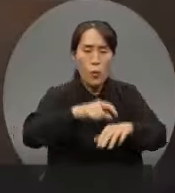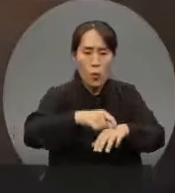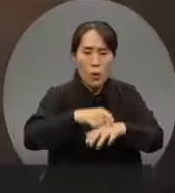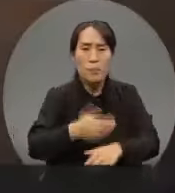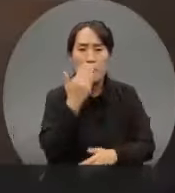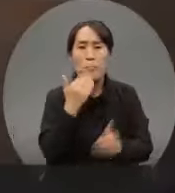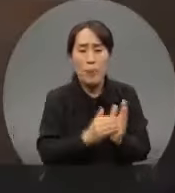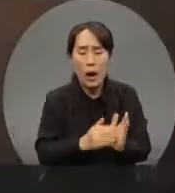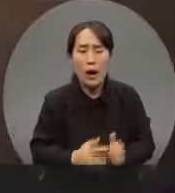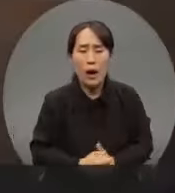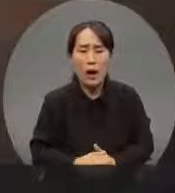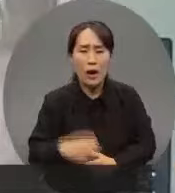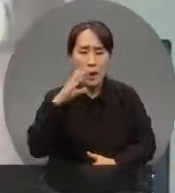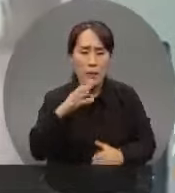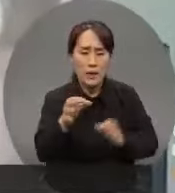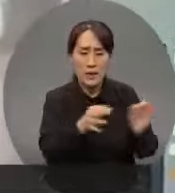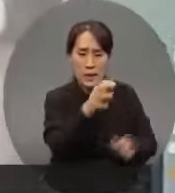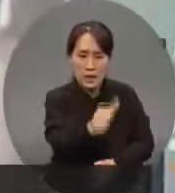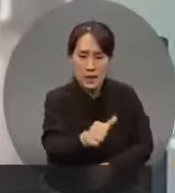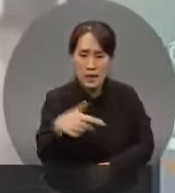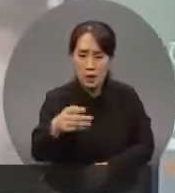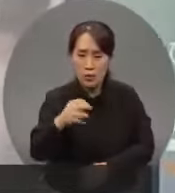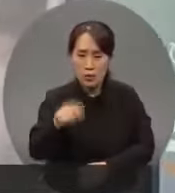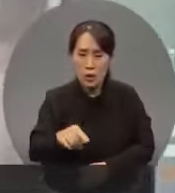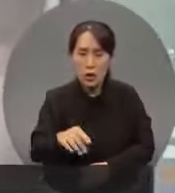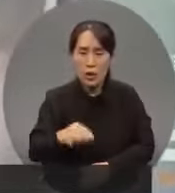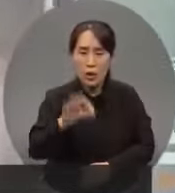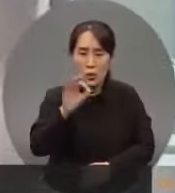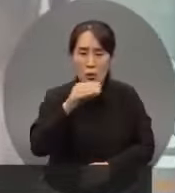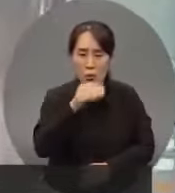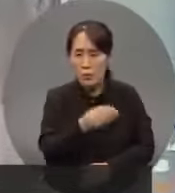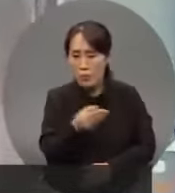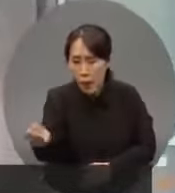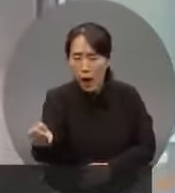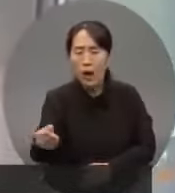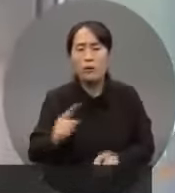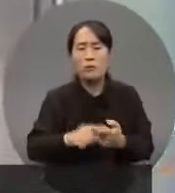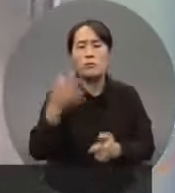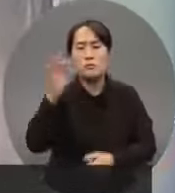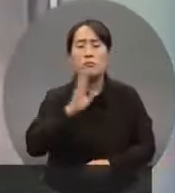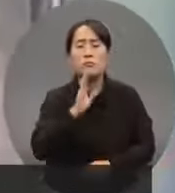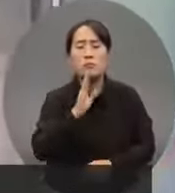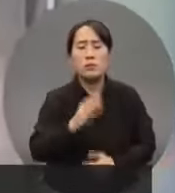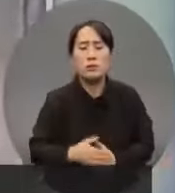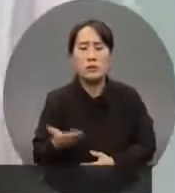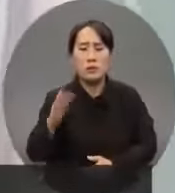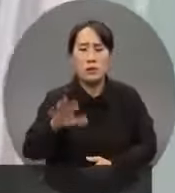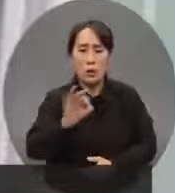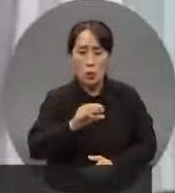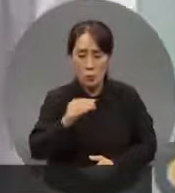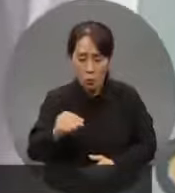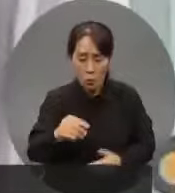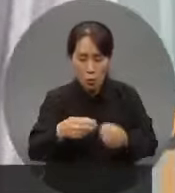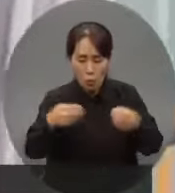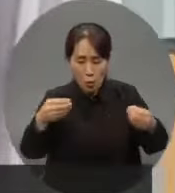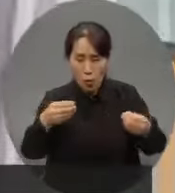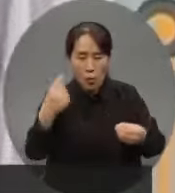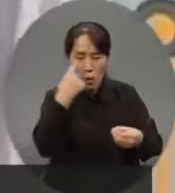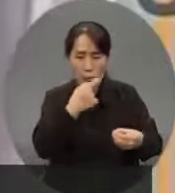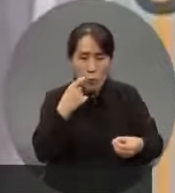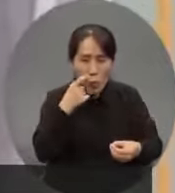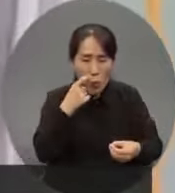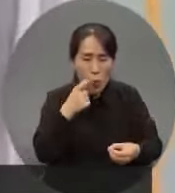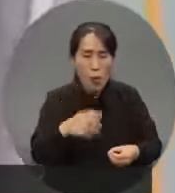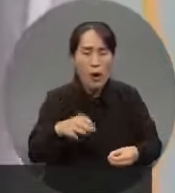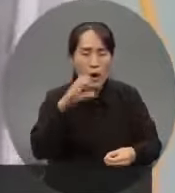먹었고 카페 사장이 정 부의장에게 봉투를 건낸 사실도 인정했습니다 다만 봉투는 내용물을 확인해 보지도 않고 카페